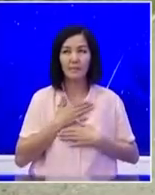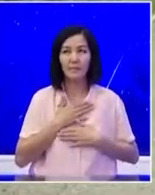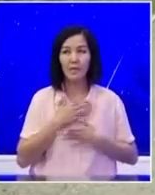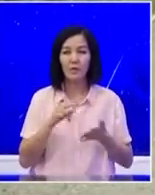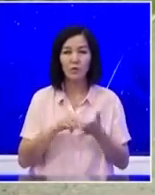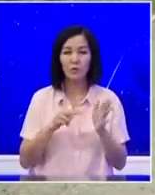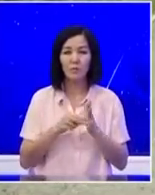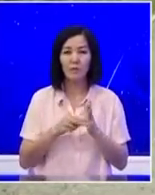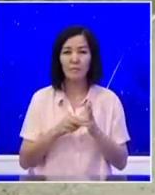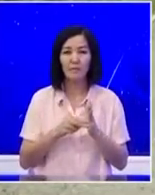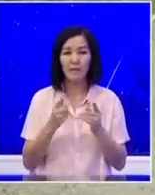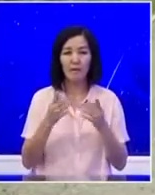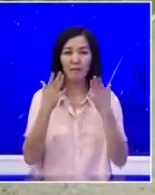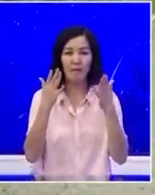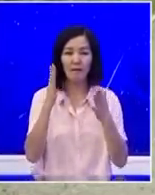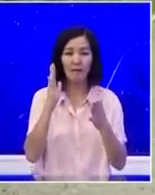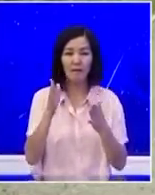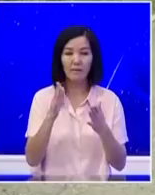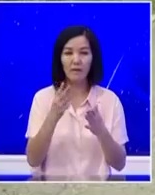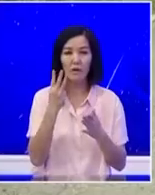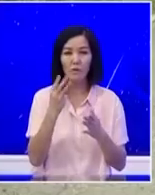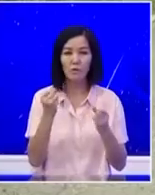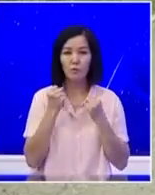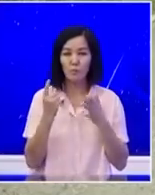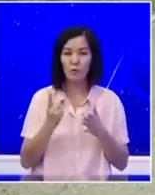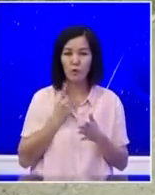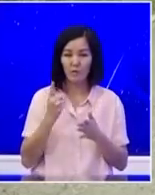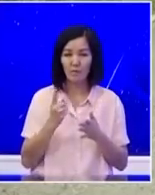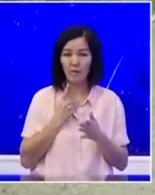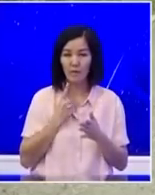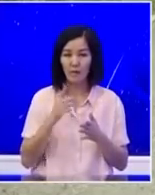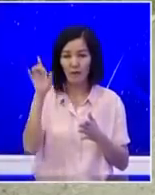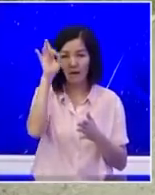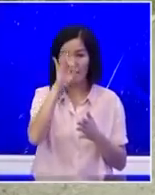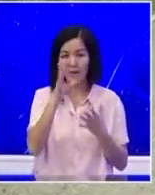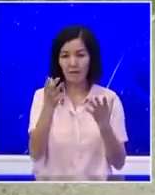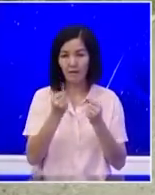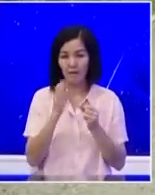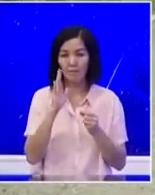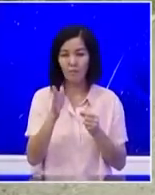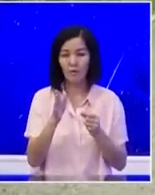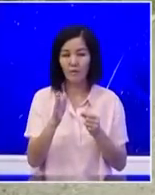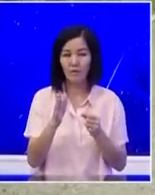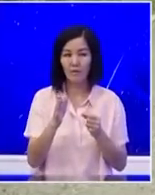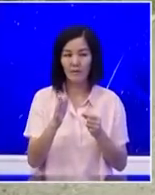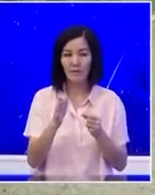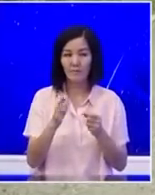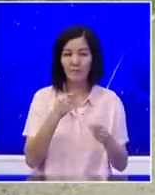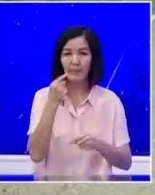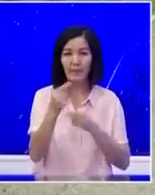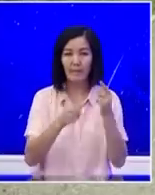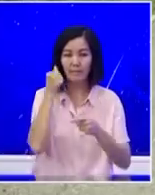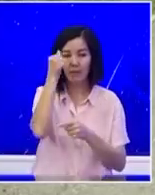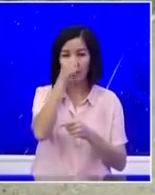жоспарымыз ала қаласа жаңағы 3 спорт шеберін беру. Және де келесі